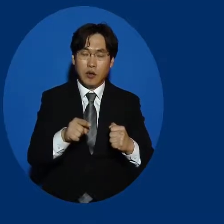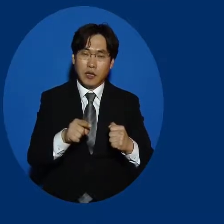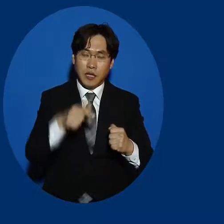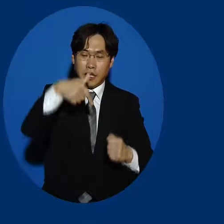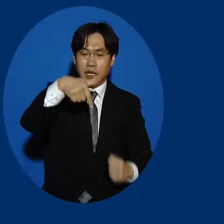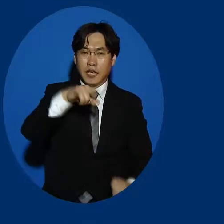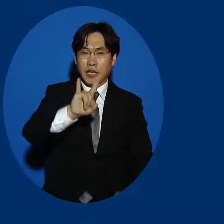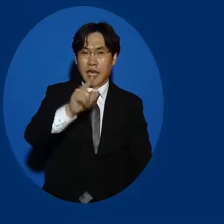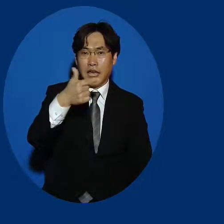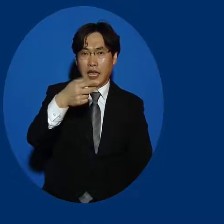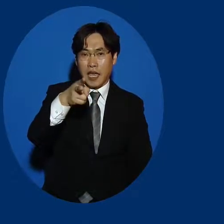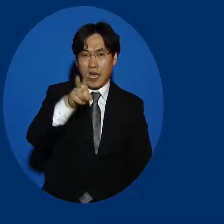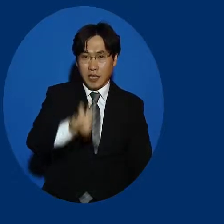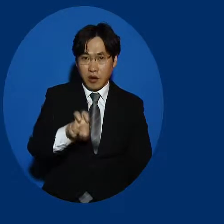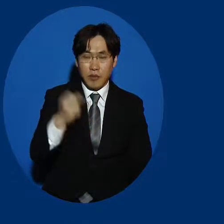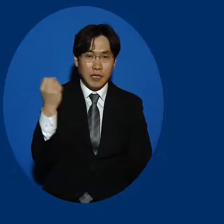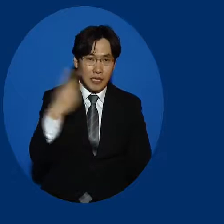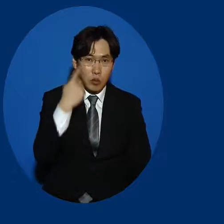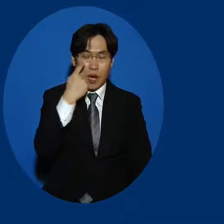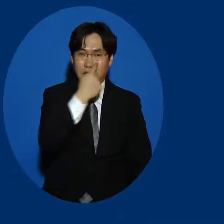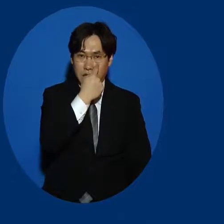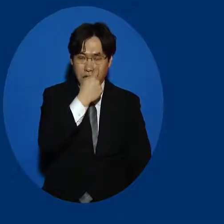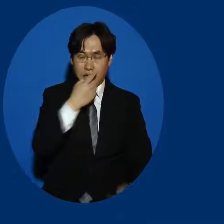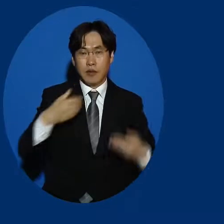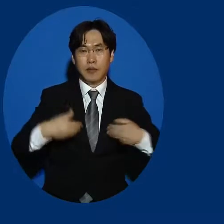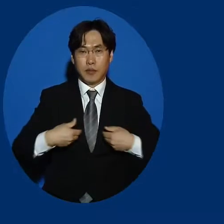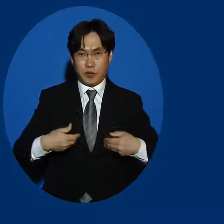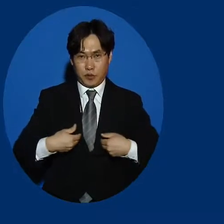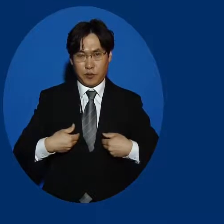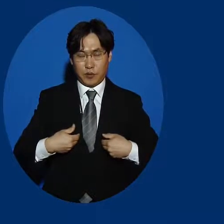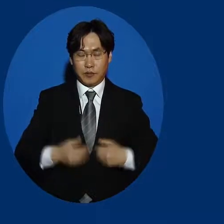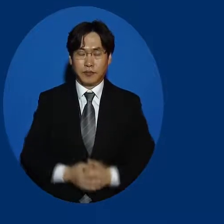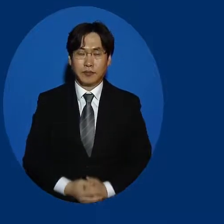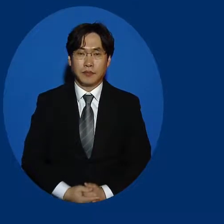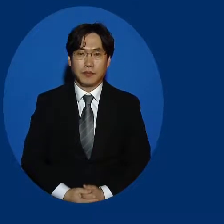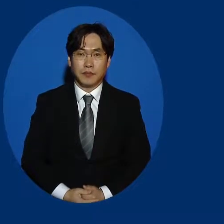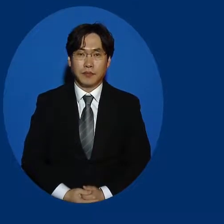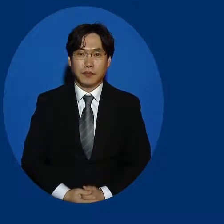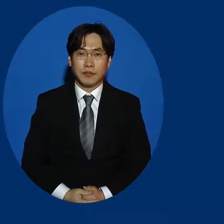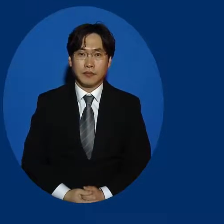미리 짤막하게 이야기하고자 합니다.